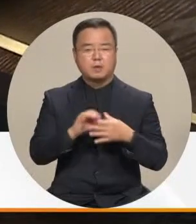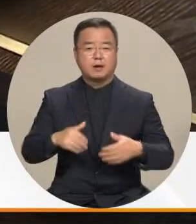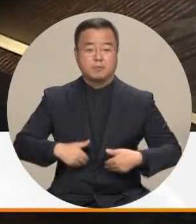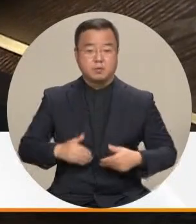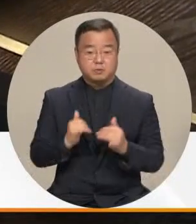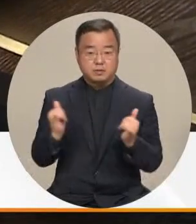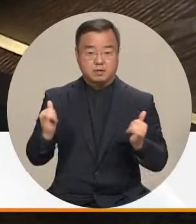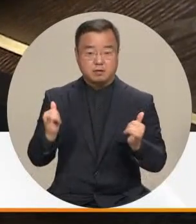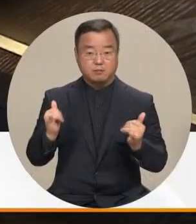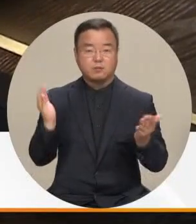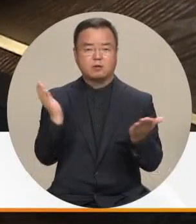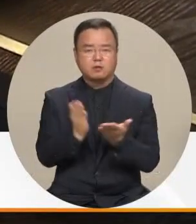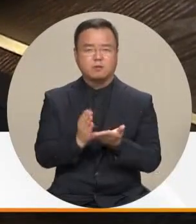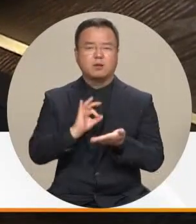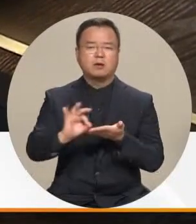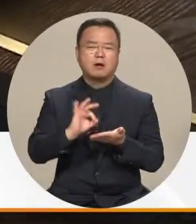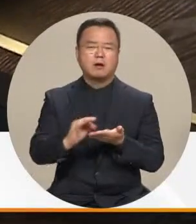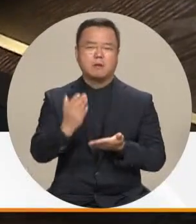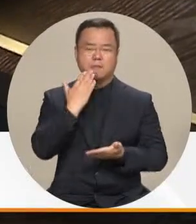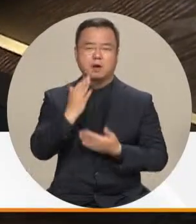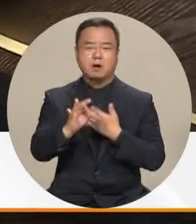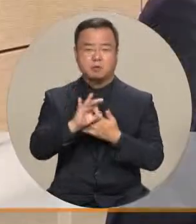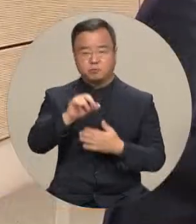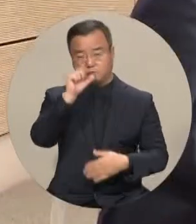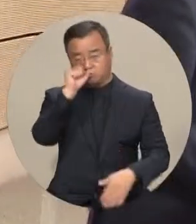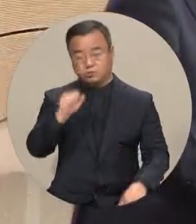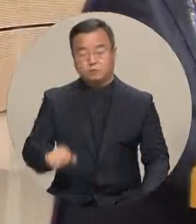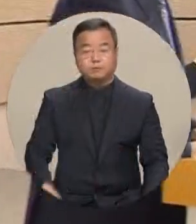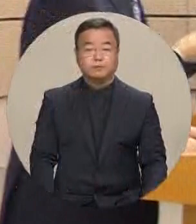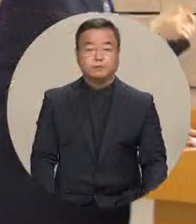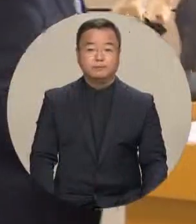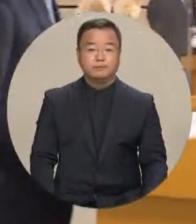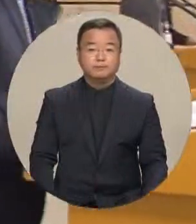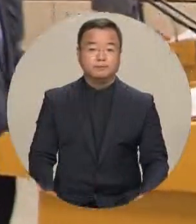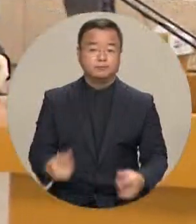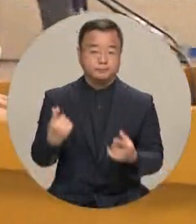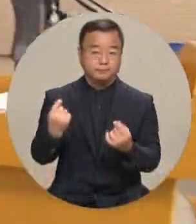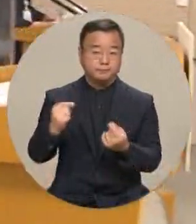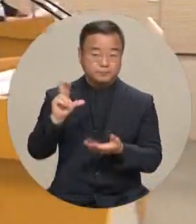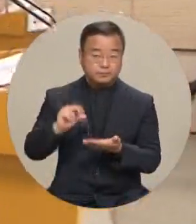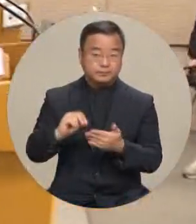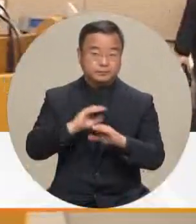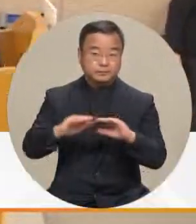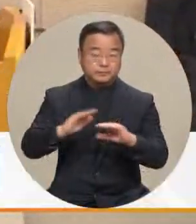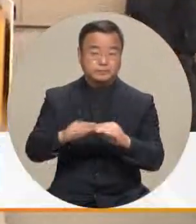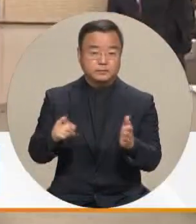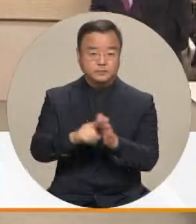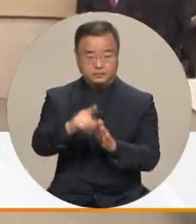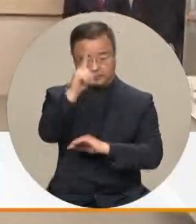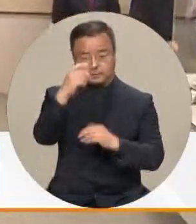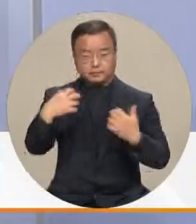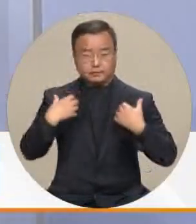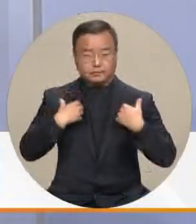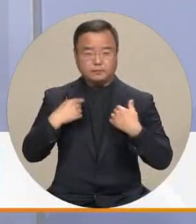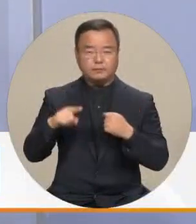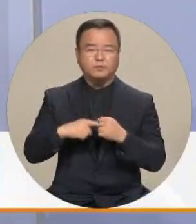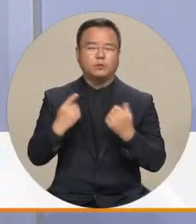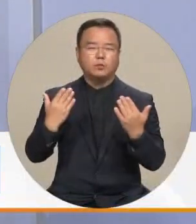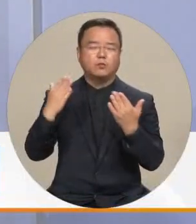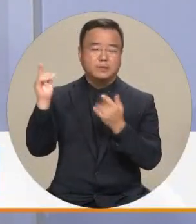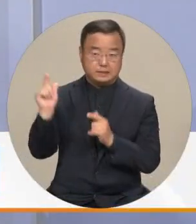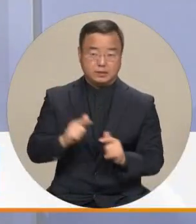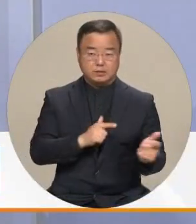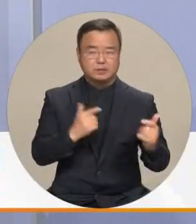의해서 사용을 할수 있었으면 좋겠다는. 이런 문제를 해결하기 위해 정부는 초등 전일제 학교,